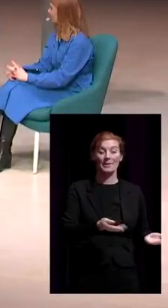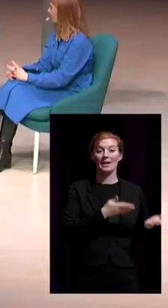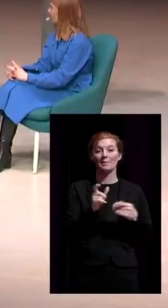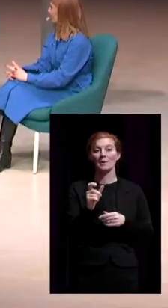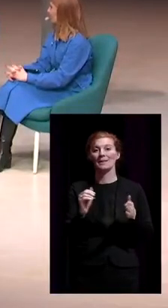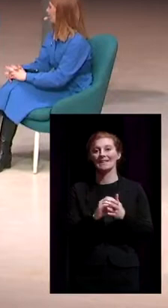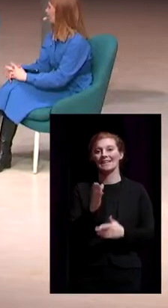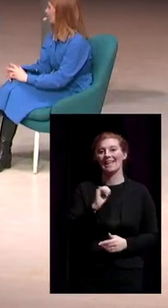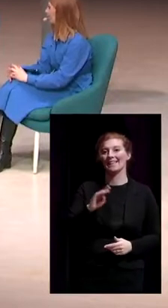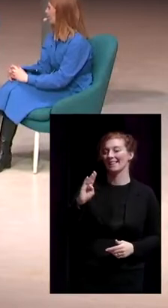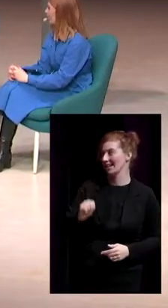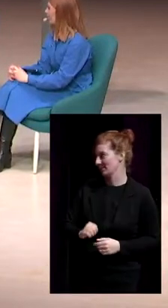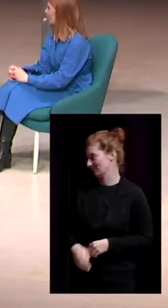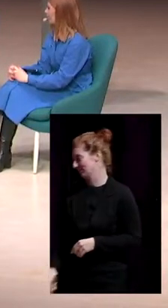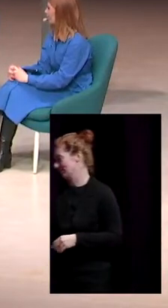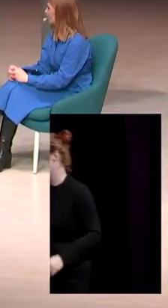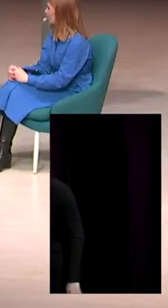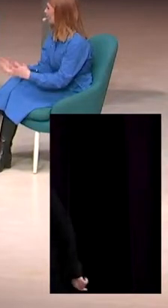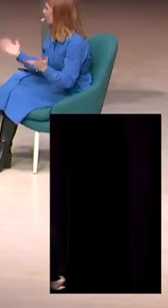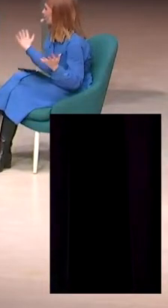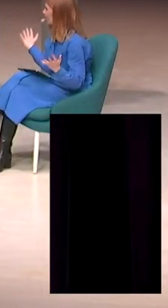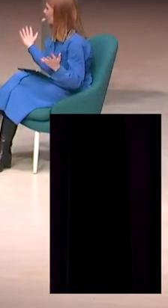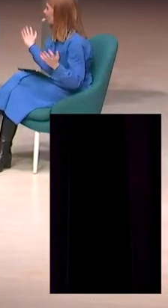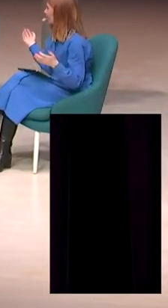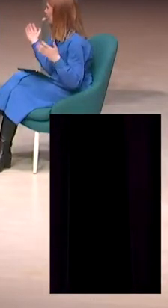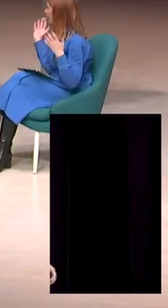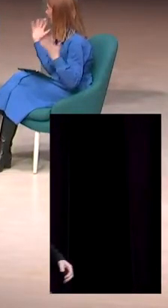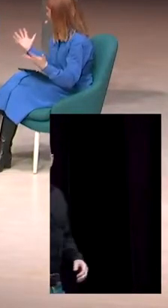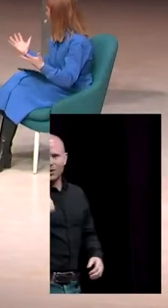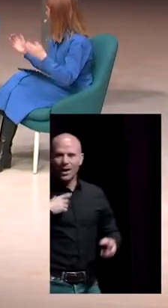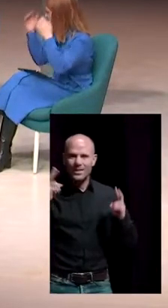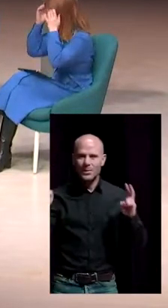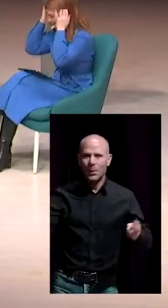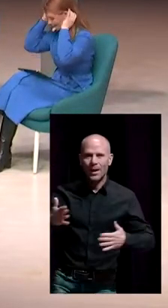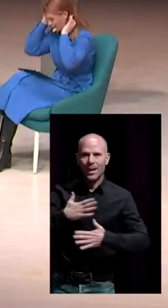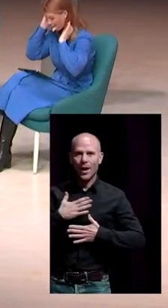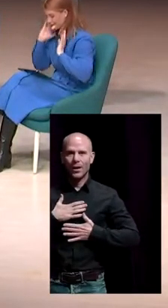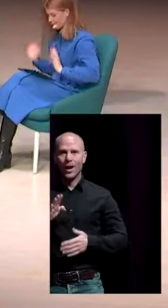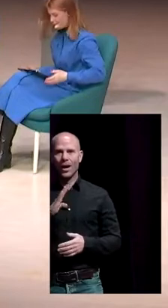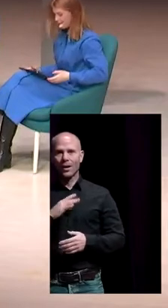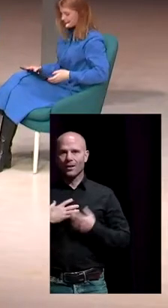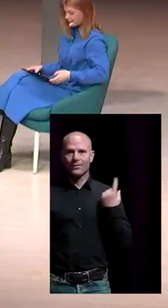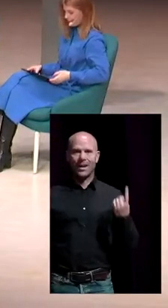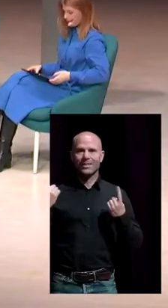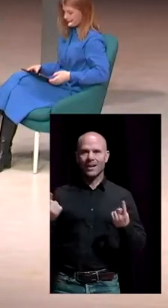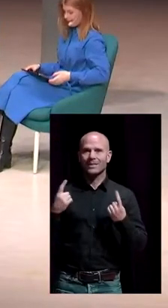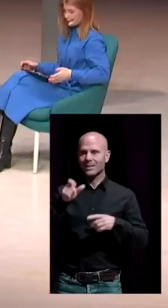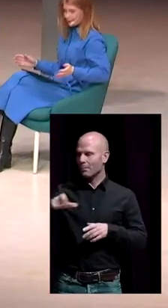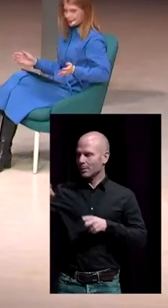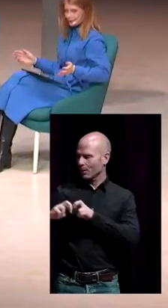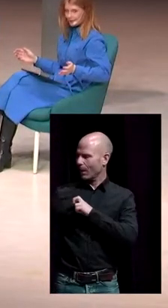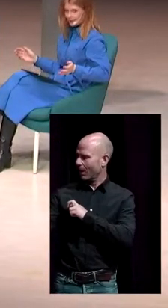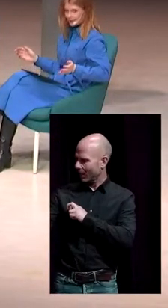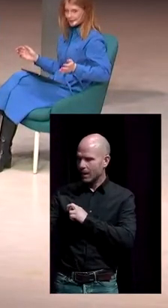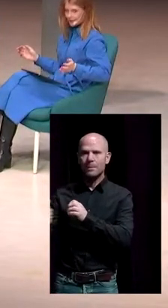Jenny. Ja, verkligen. Jag är så glad över att ha denna fantastiska skara människor på plats. Men